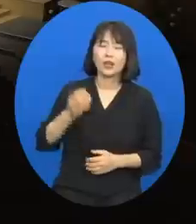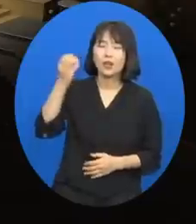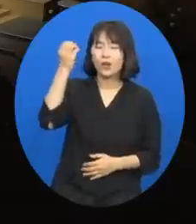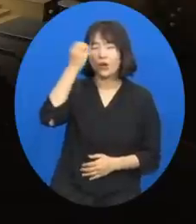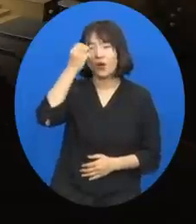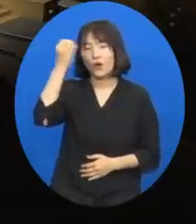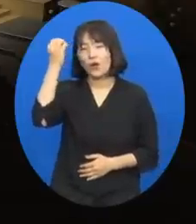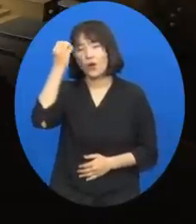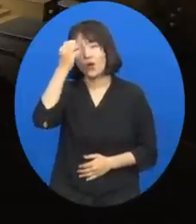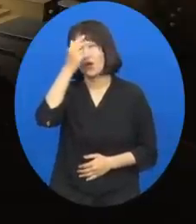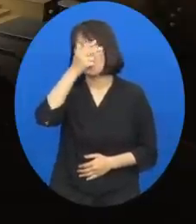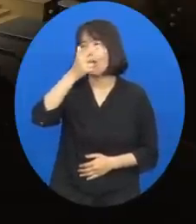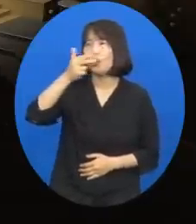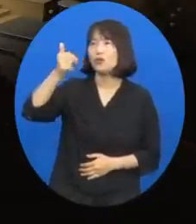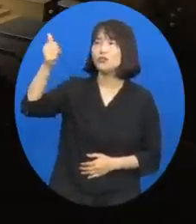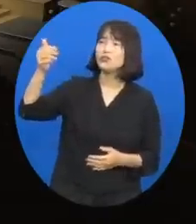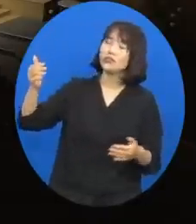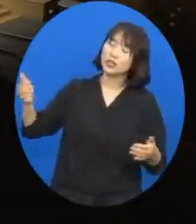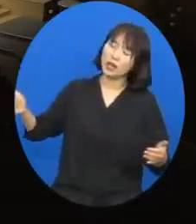5